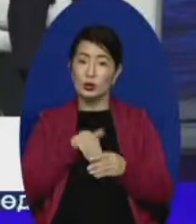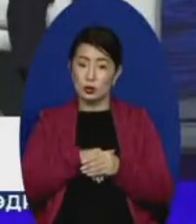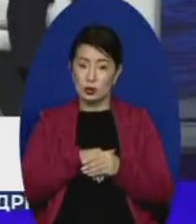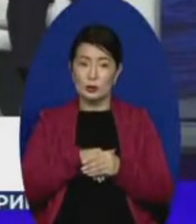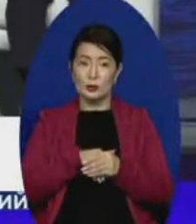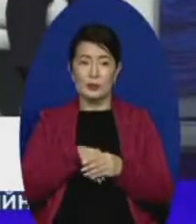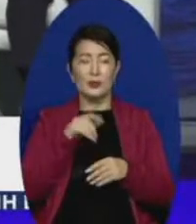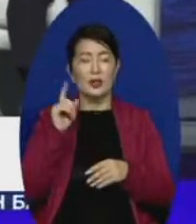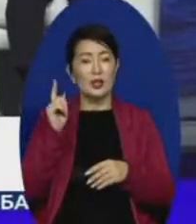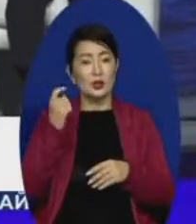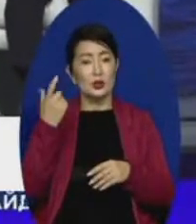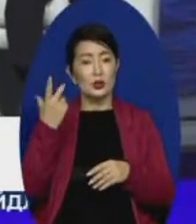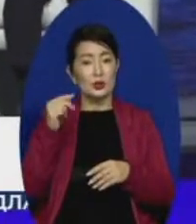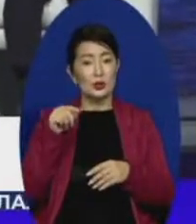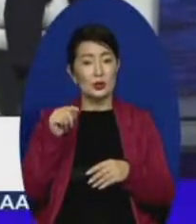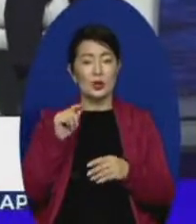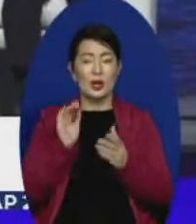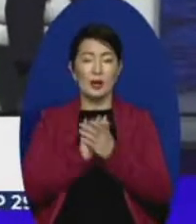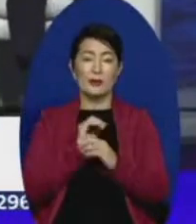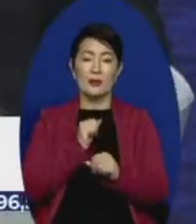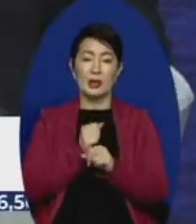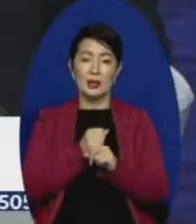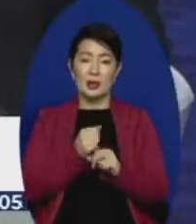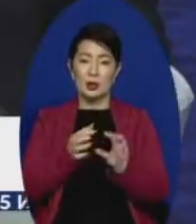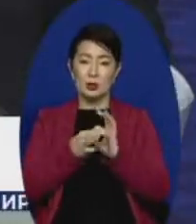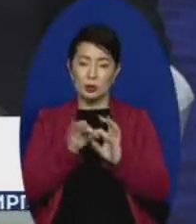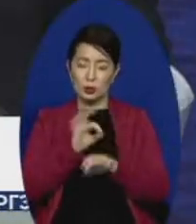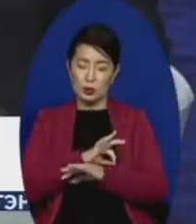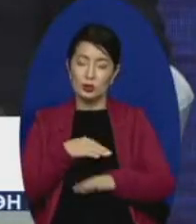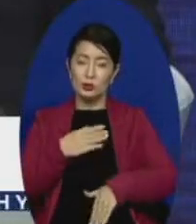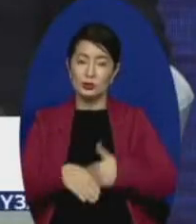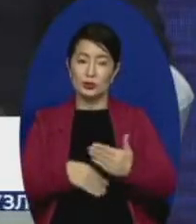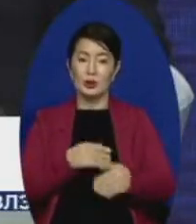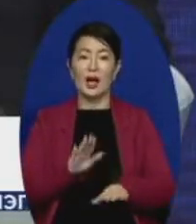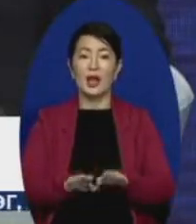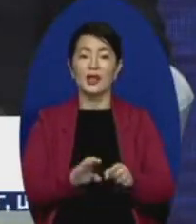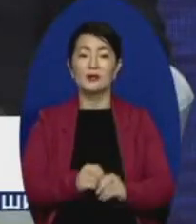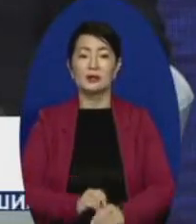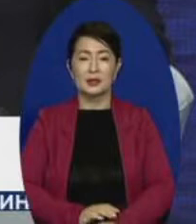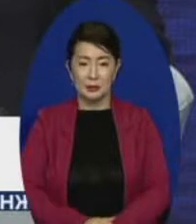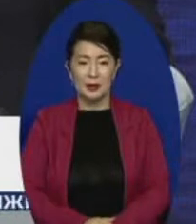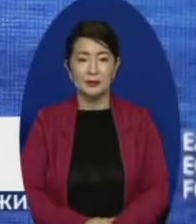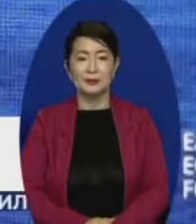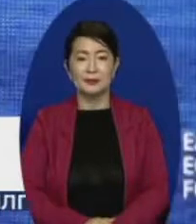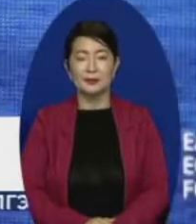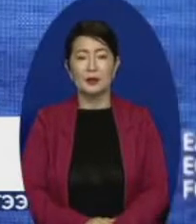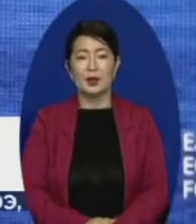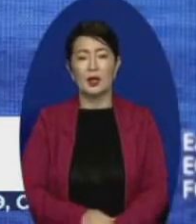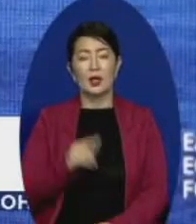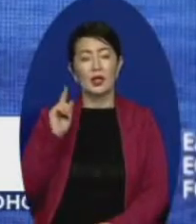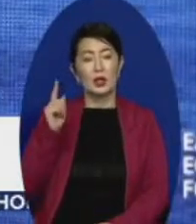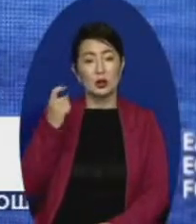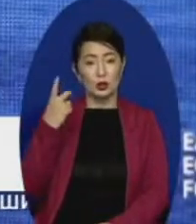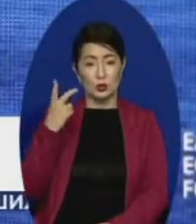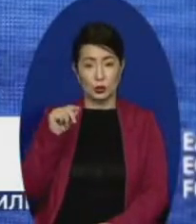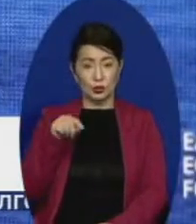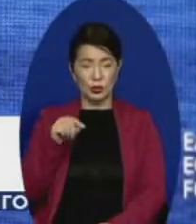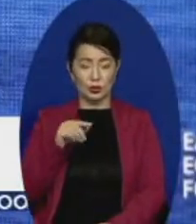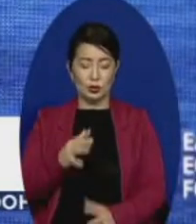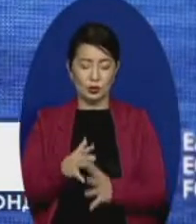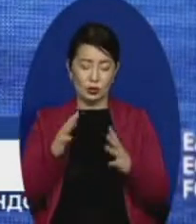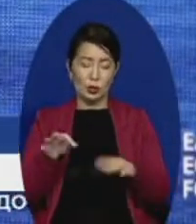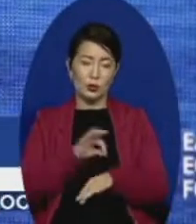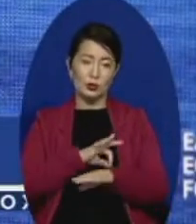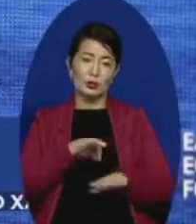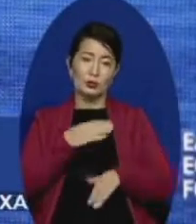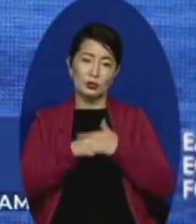байгаа юм. Мөн эрчим хүчний салбарт хамтран ажиллаж холбогдох төслийг хэрэгжүүлэх алхам хийгдсэн байна. Эрчим хүчний салбарт